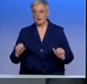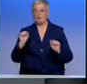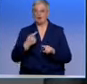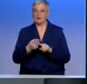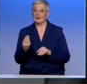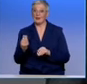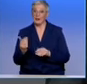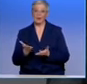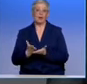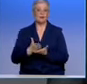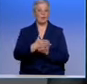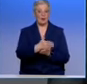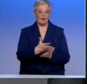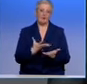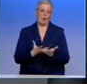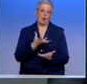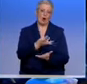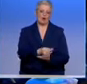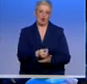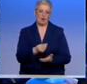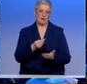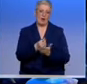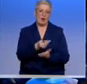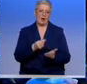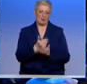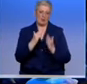на, соответственно, погашение ипотеки.